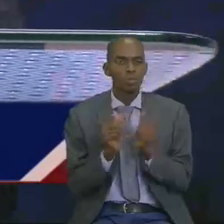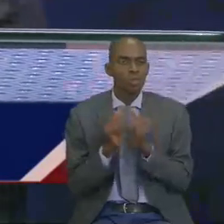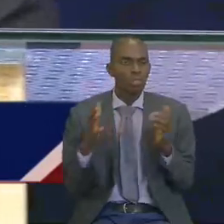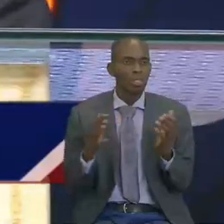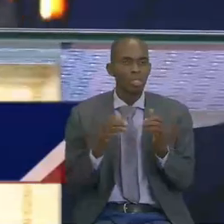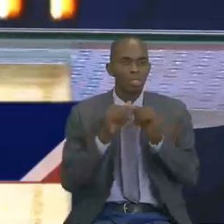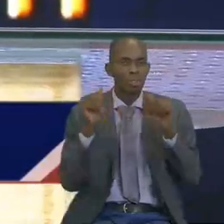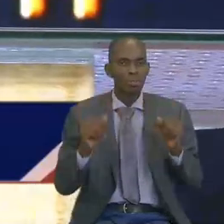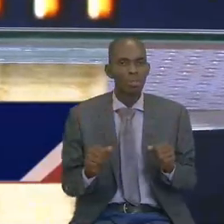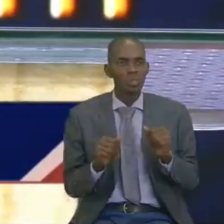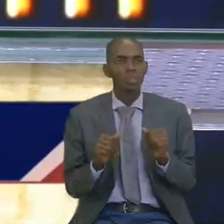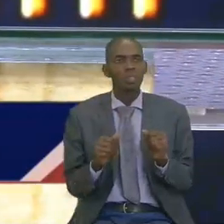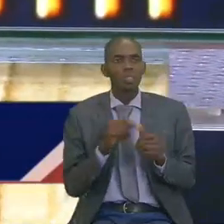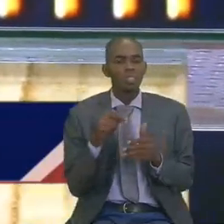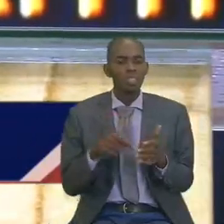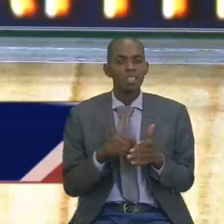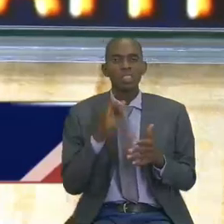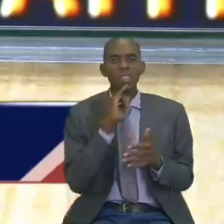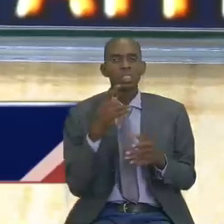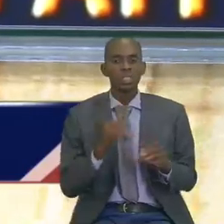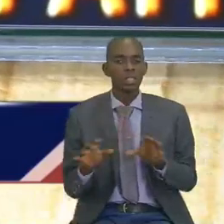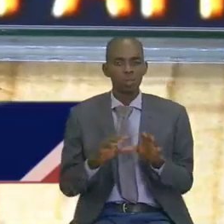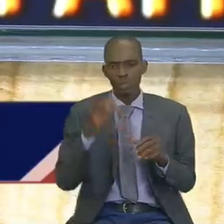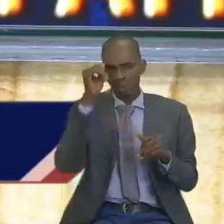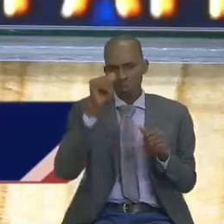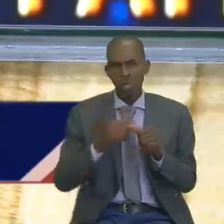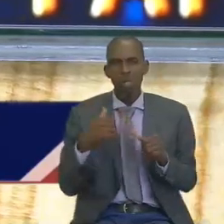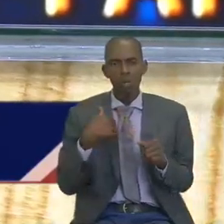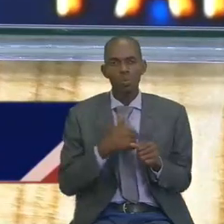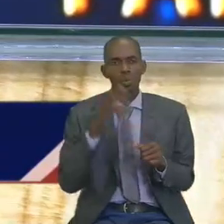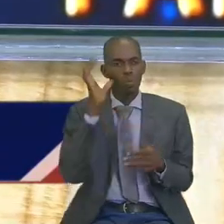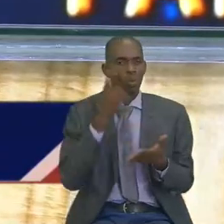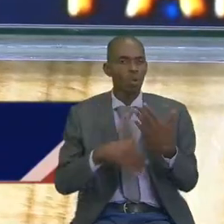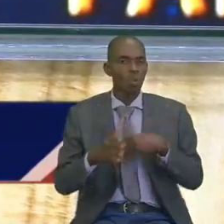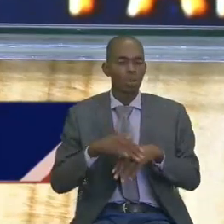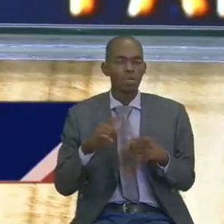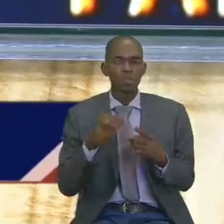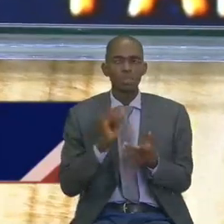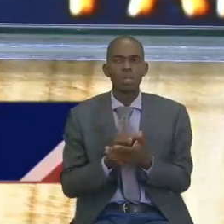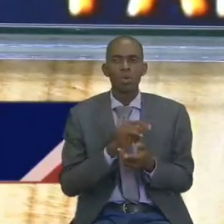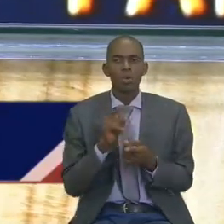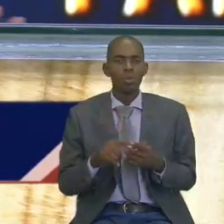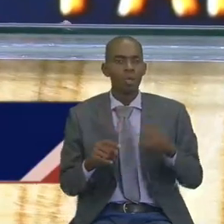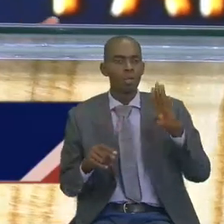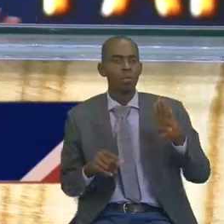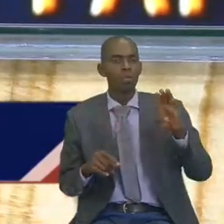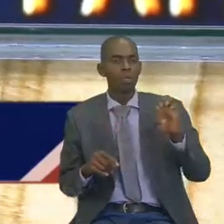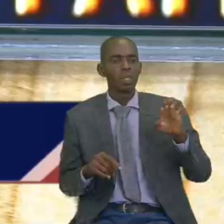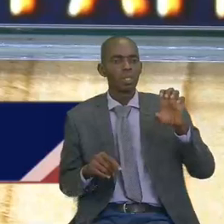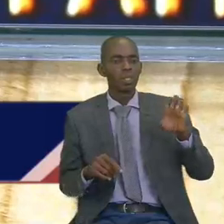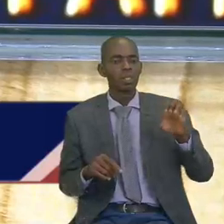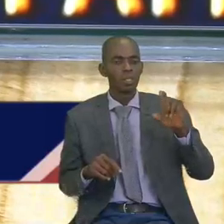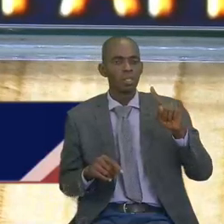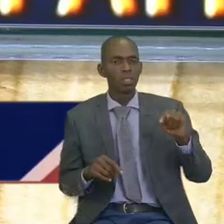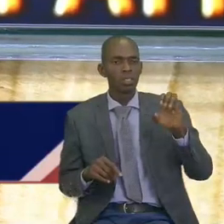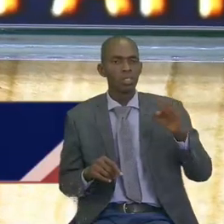main. Voici l'action de Dieu que vous rappelez, on va l'étudier. Lorsque Belshazzar et ses concubines et ses femmes et